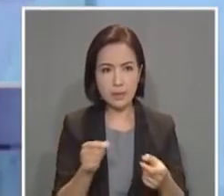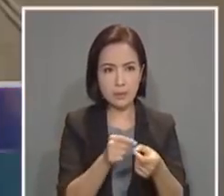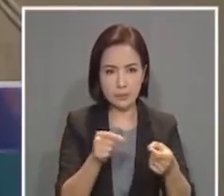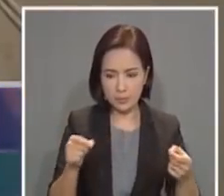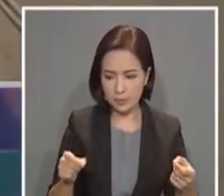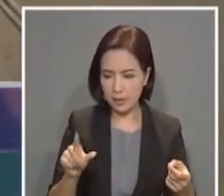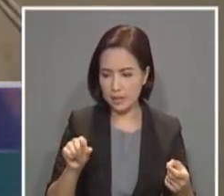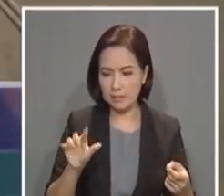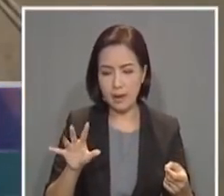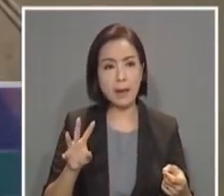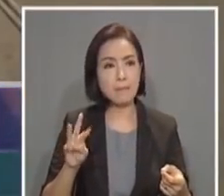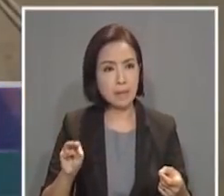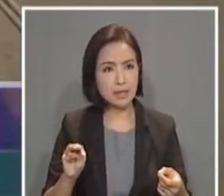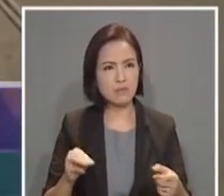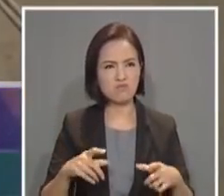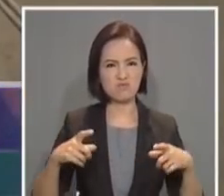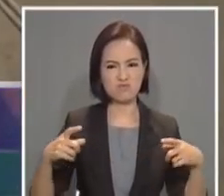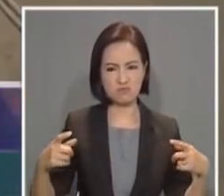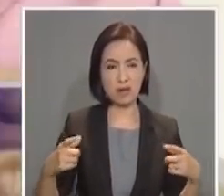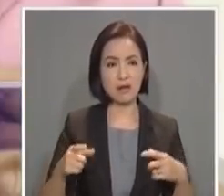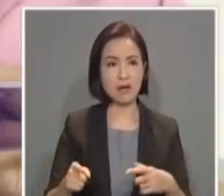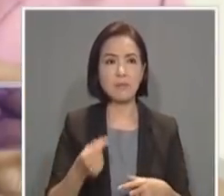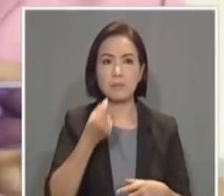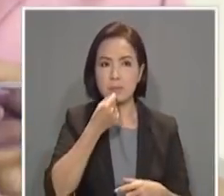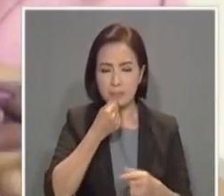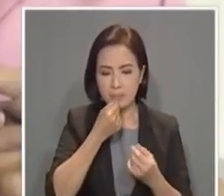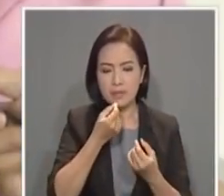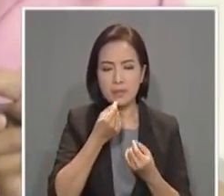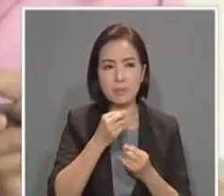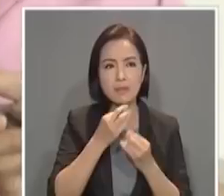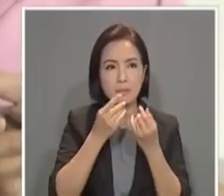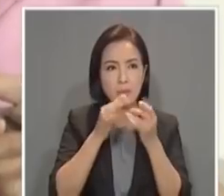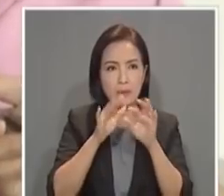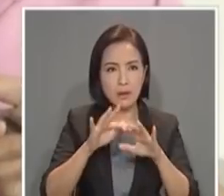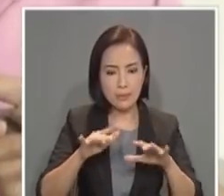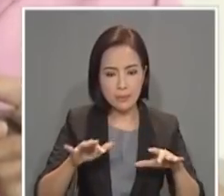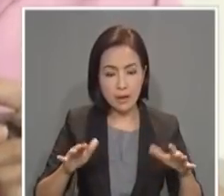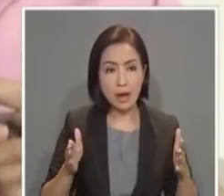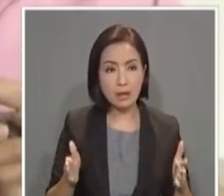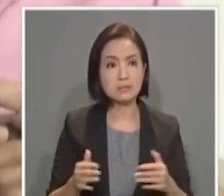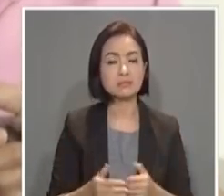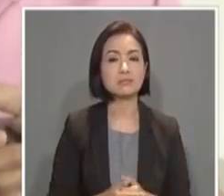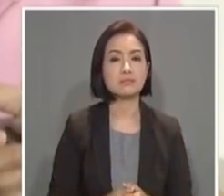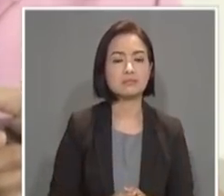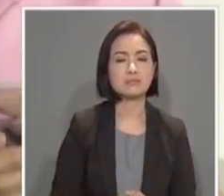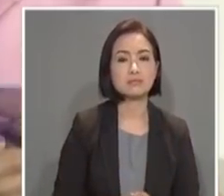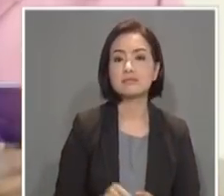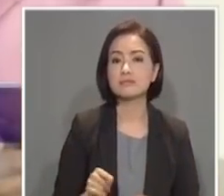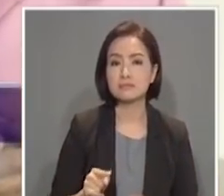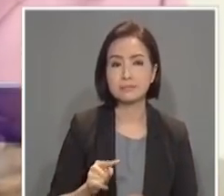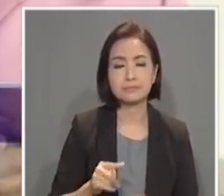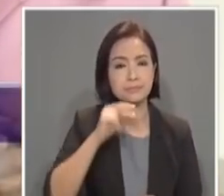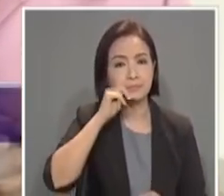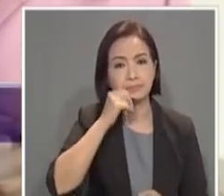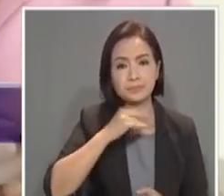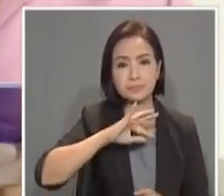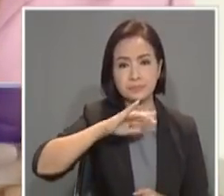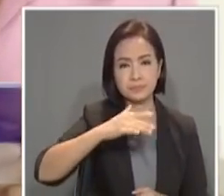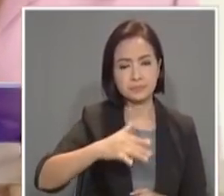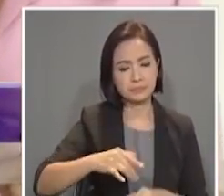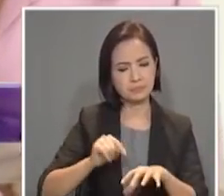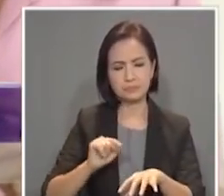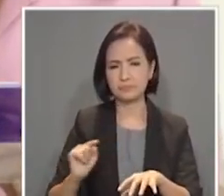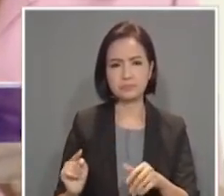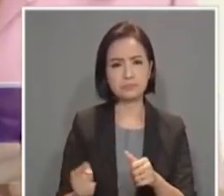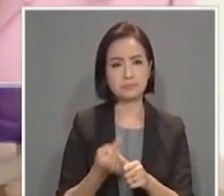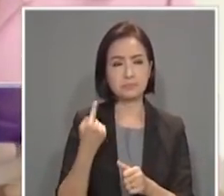และยิ่งใหญ่ที่สุดแห่งหนึ่ง การจำลองทะเลสาบสงขลาเพราะว่ามันเป็นลุ่มน้ำที่ไม่มีเป็นที่เดียวในโลกนะฮะที่